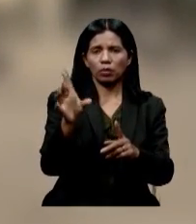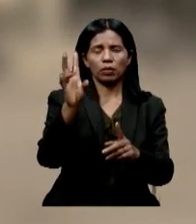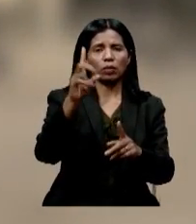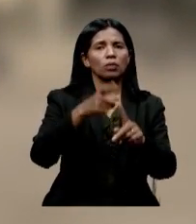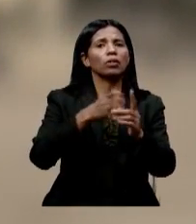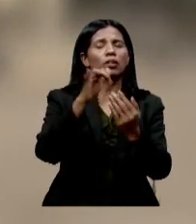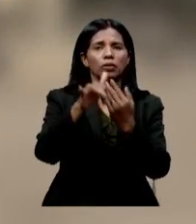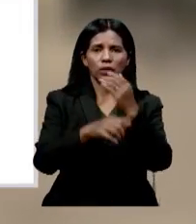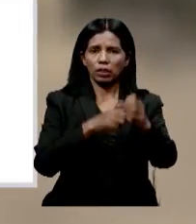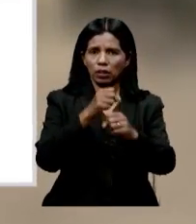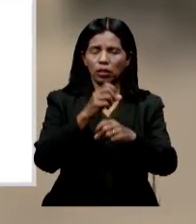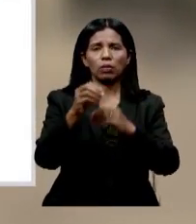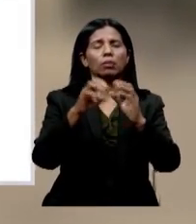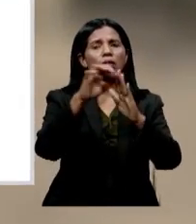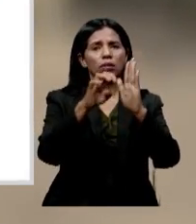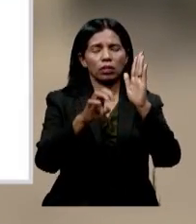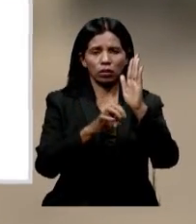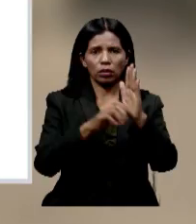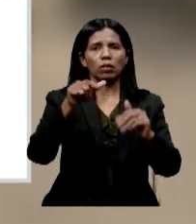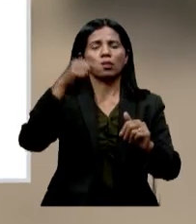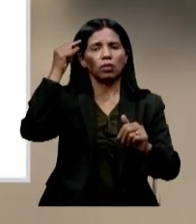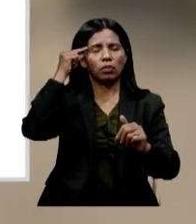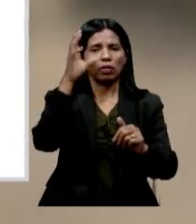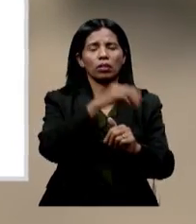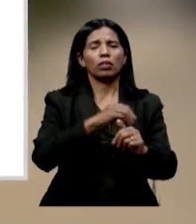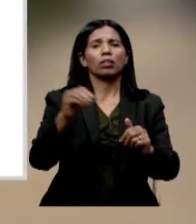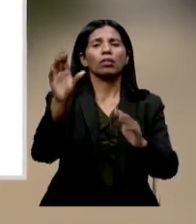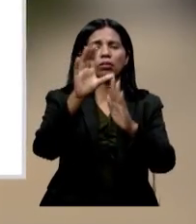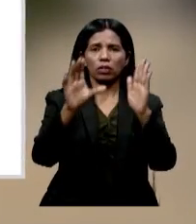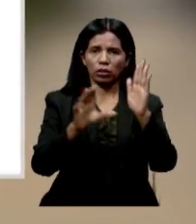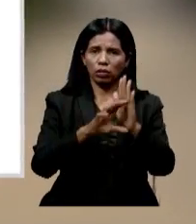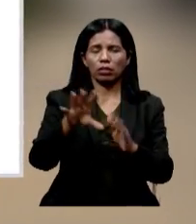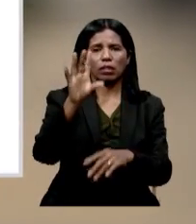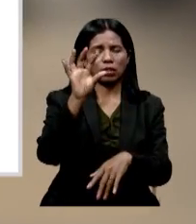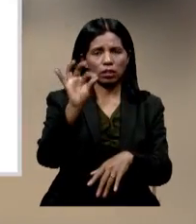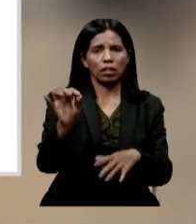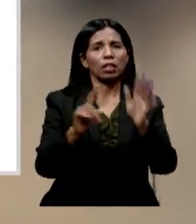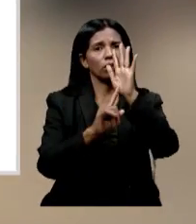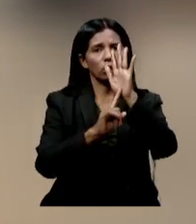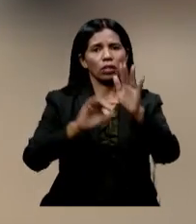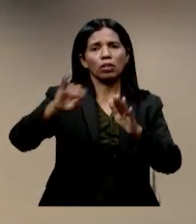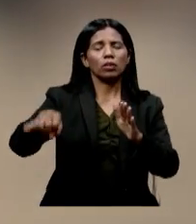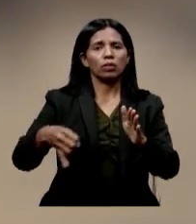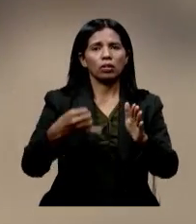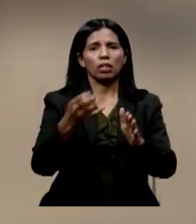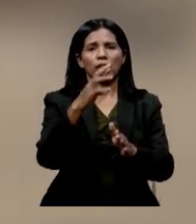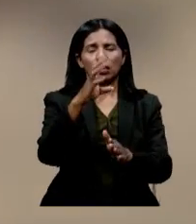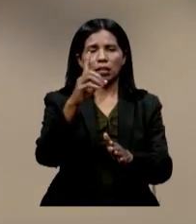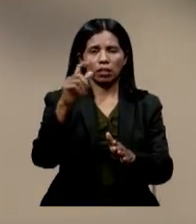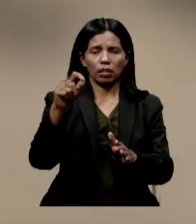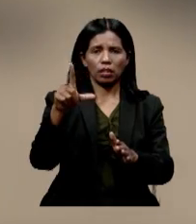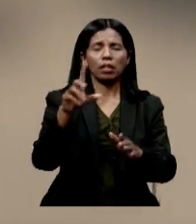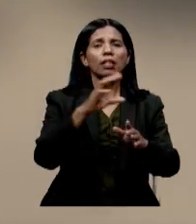tinane, cu nova structură organică guvernul constituțional da Sienian, nebe publica ona ia jurnal republica ia